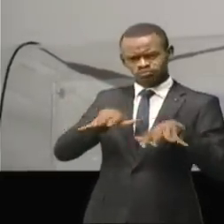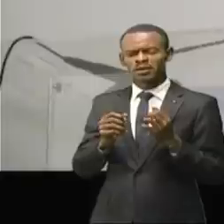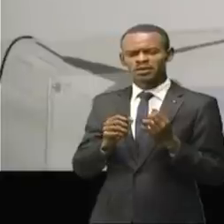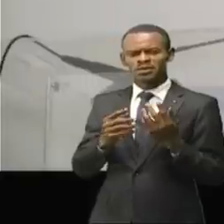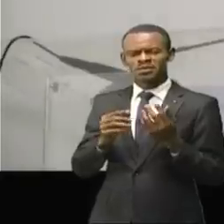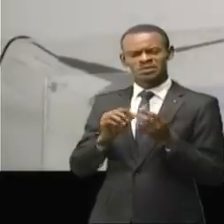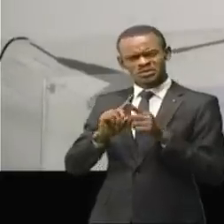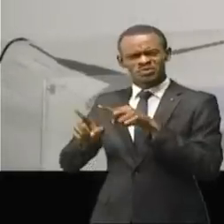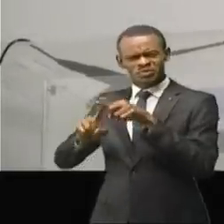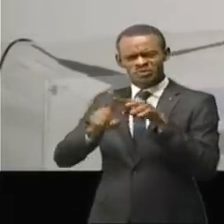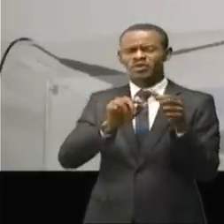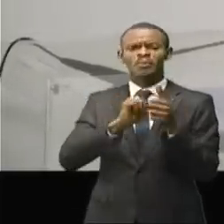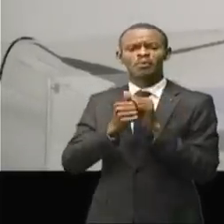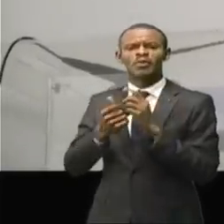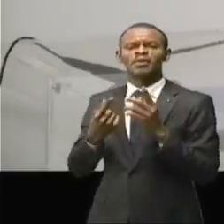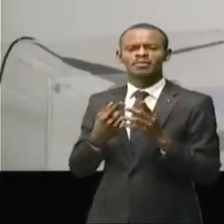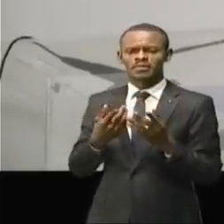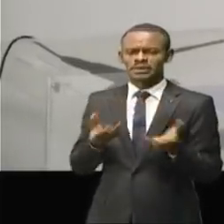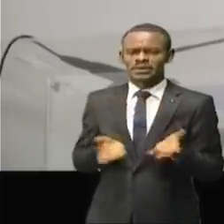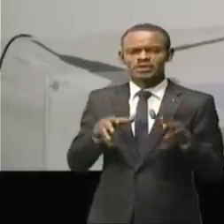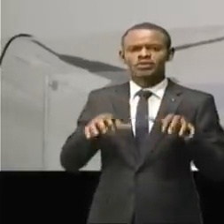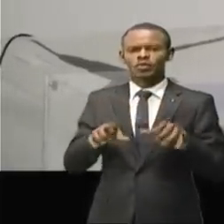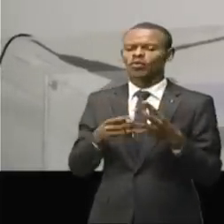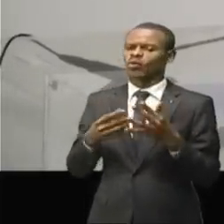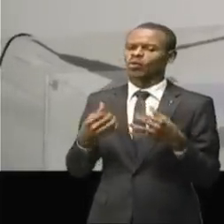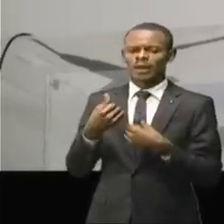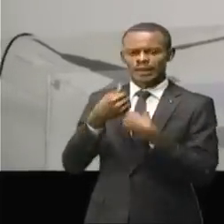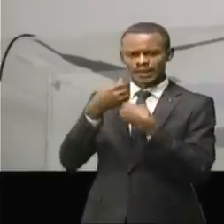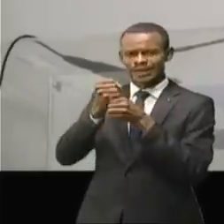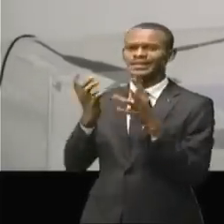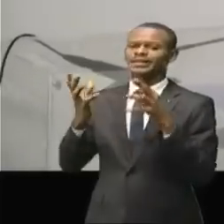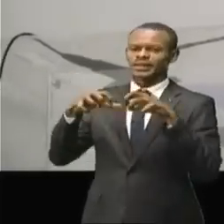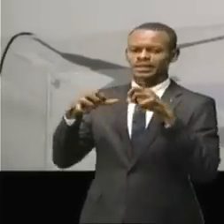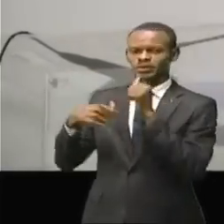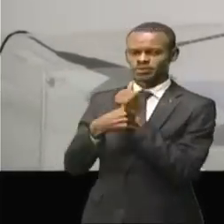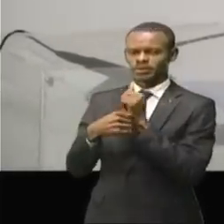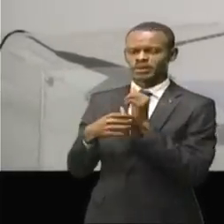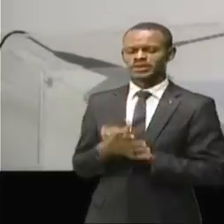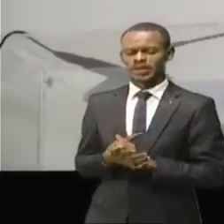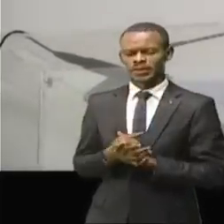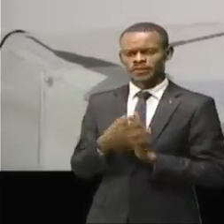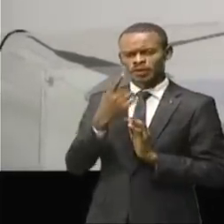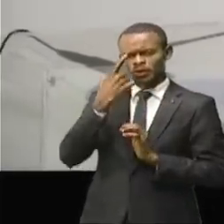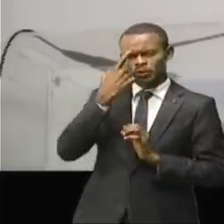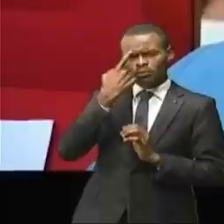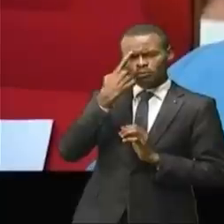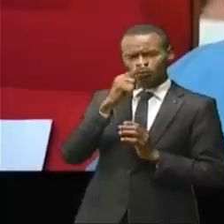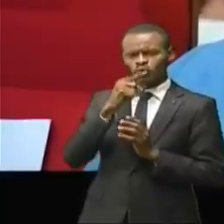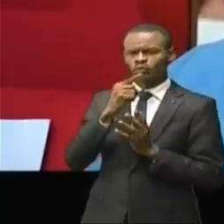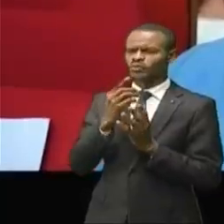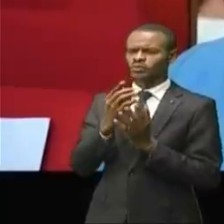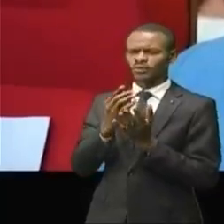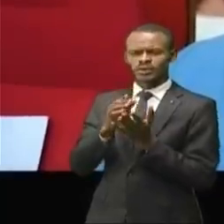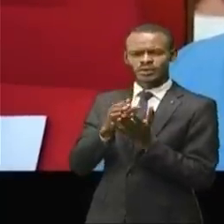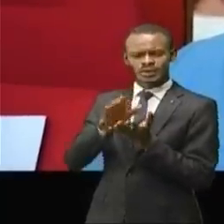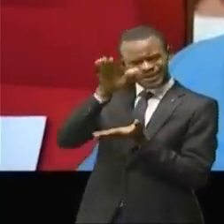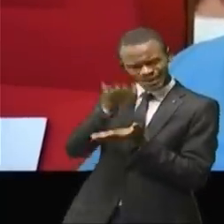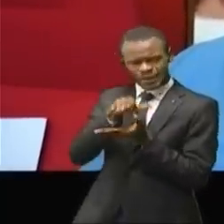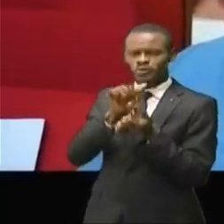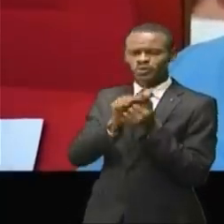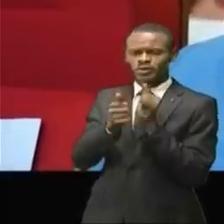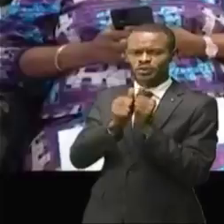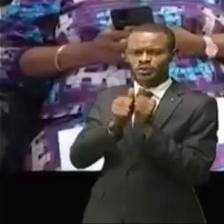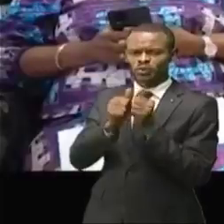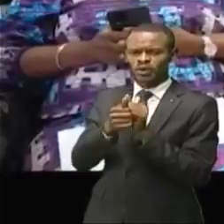le rôle joué a besoin pour l'attribuer le choc et apporter une assurance